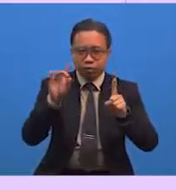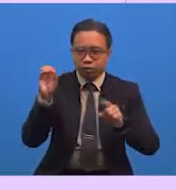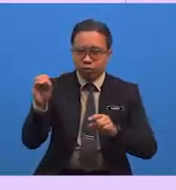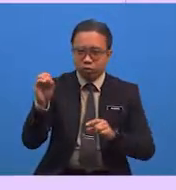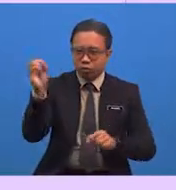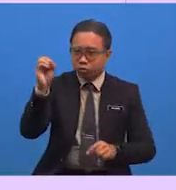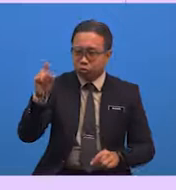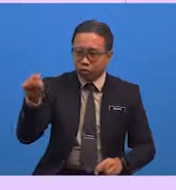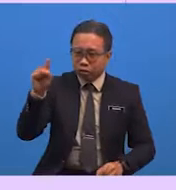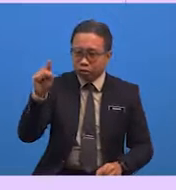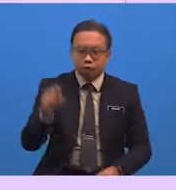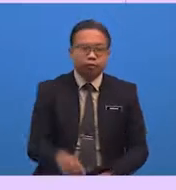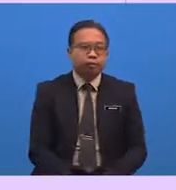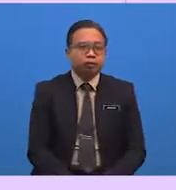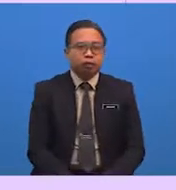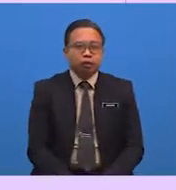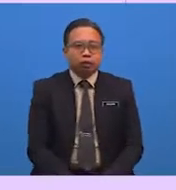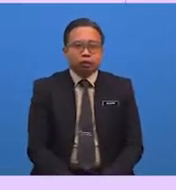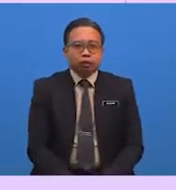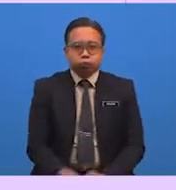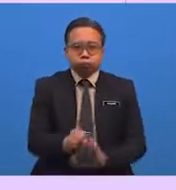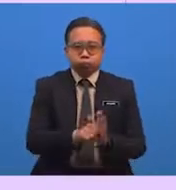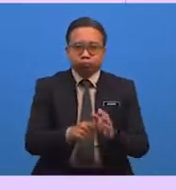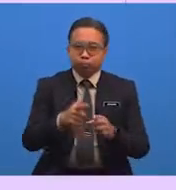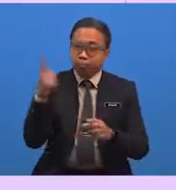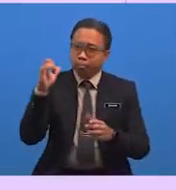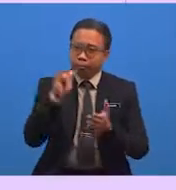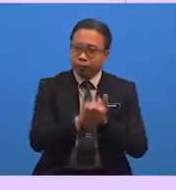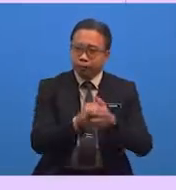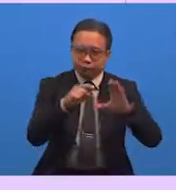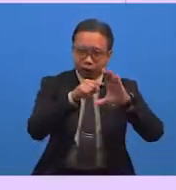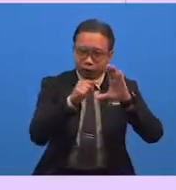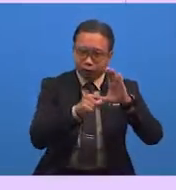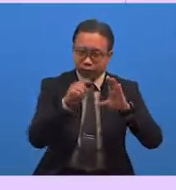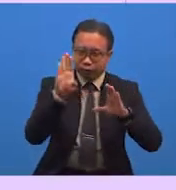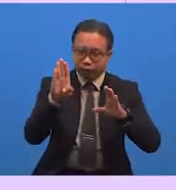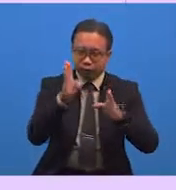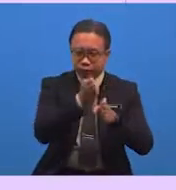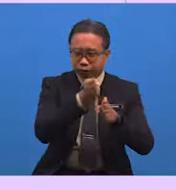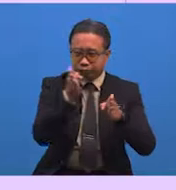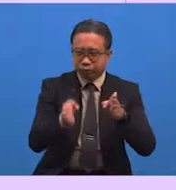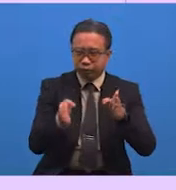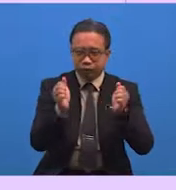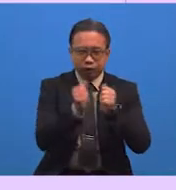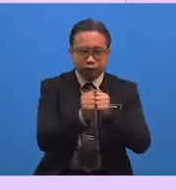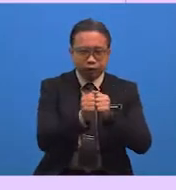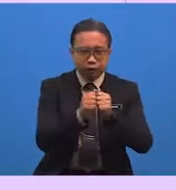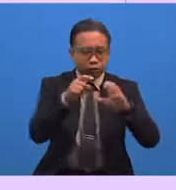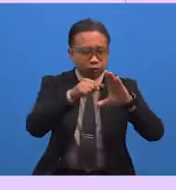180 darjah. Selain itu, sudut B juga bersebelahan dengan sudut